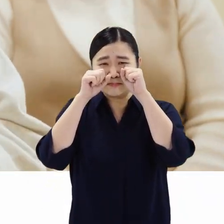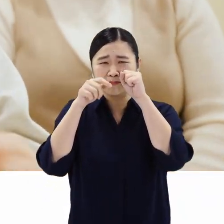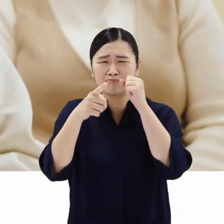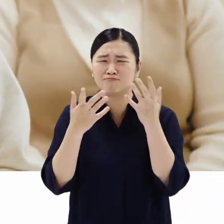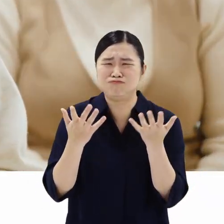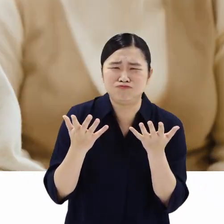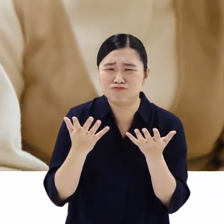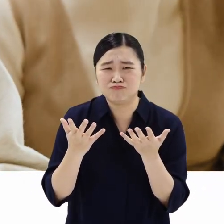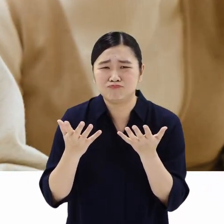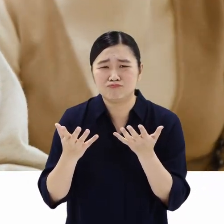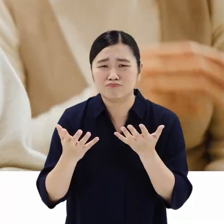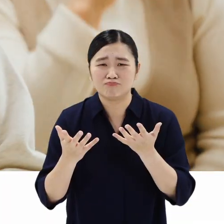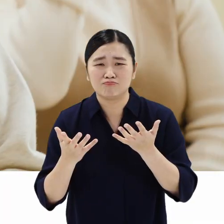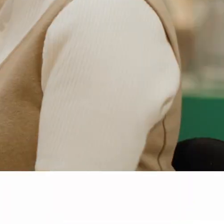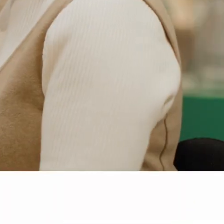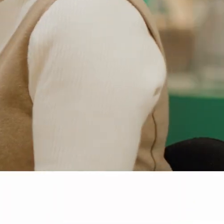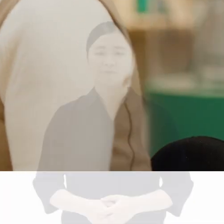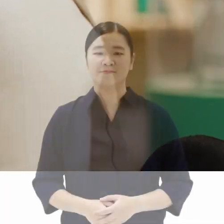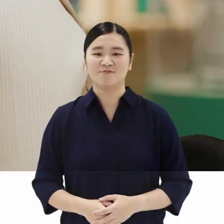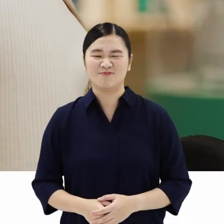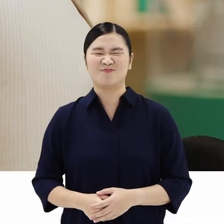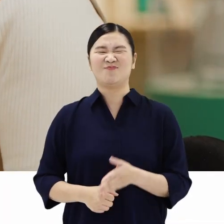何これ？